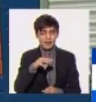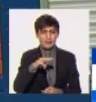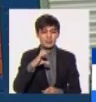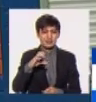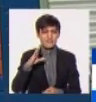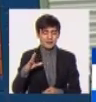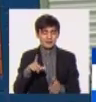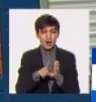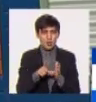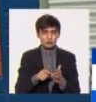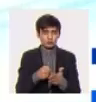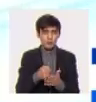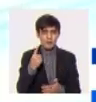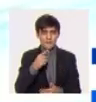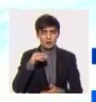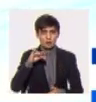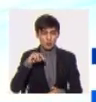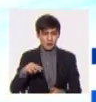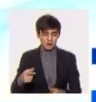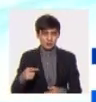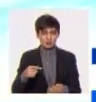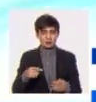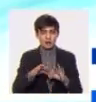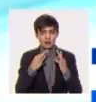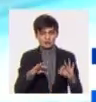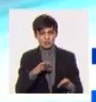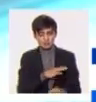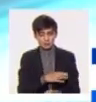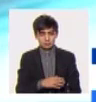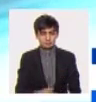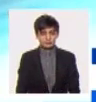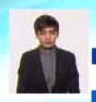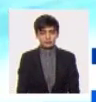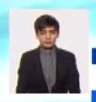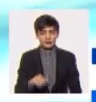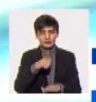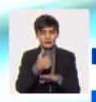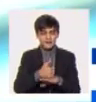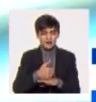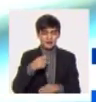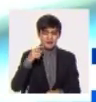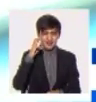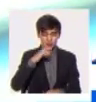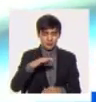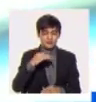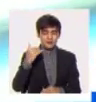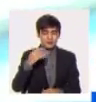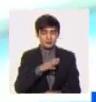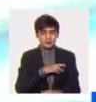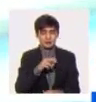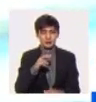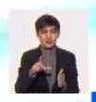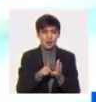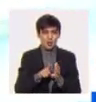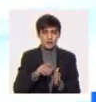от налогов до 1 июня. Глава государства поручил освободить от налогов с фонда оплаты труда. А